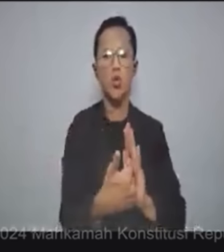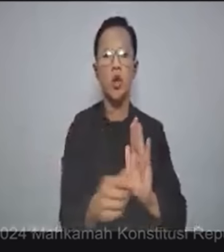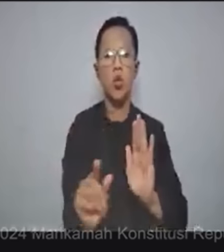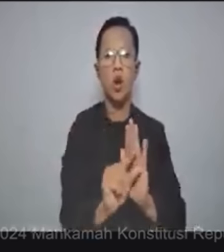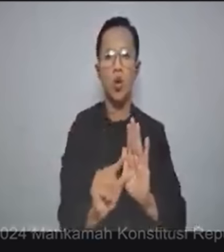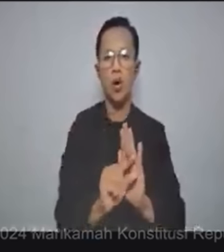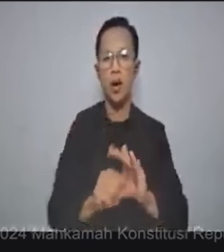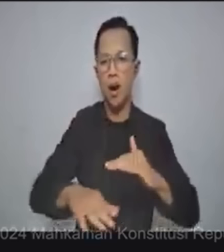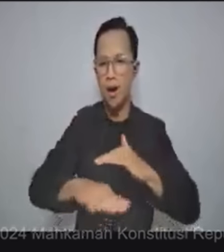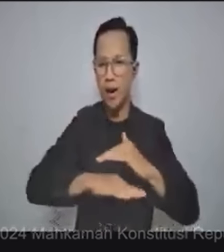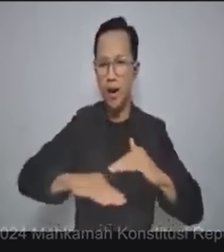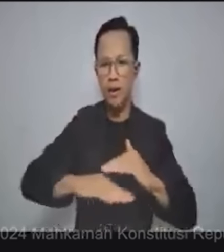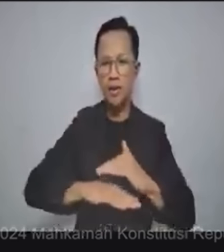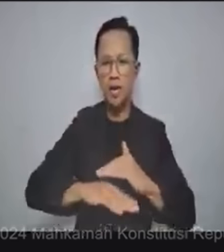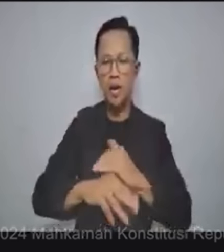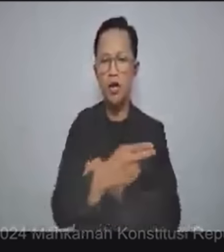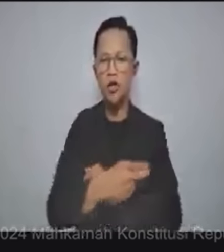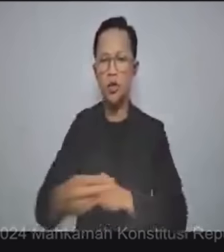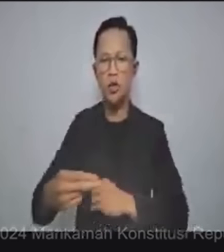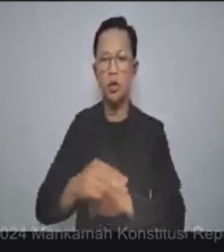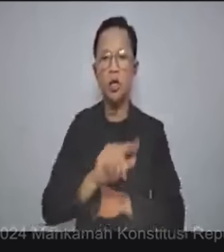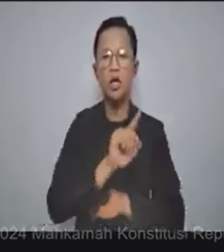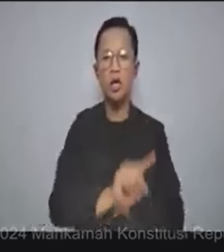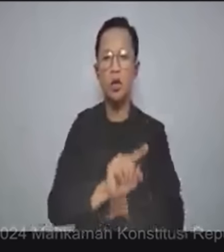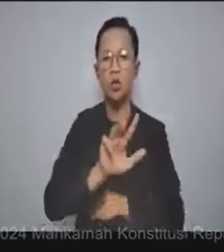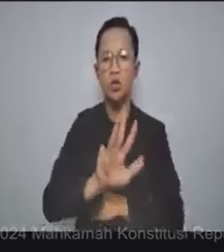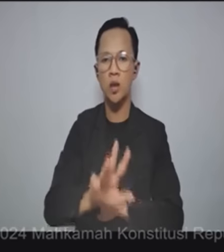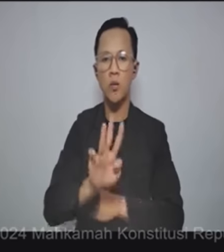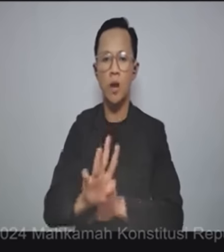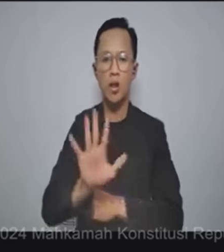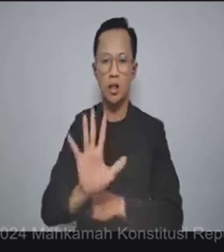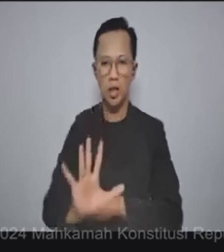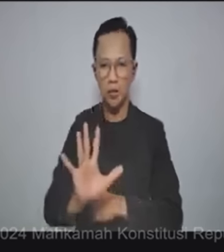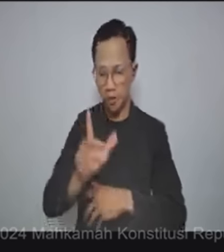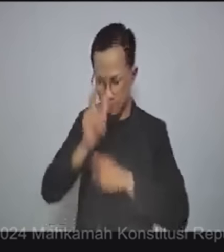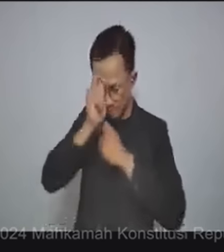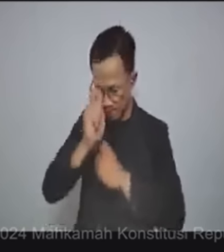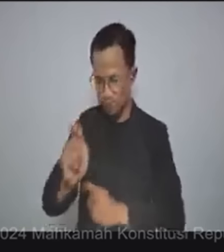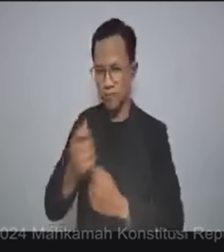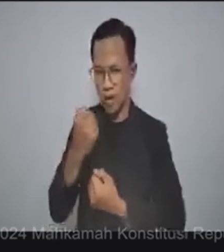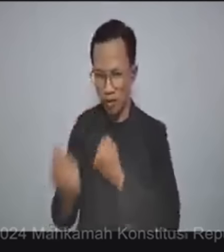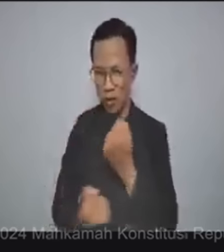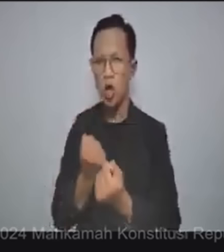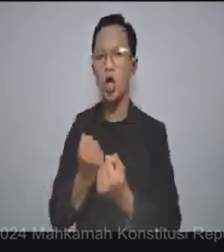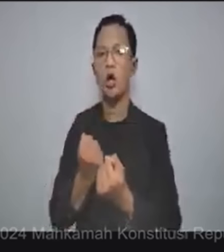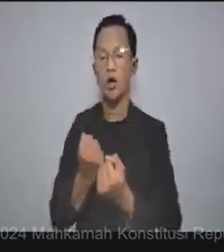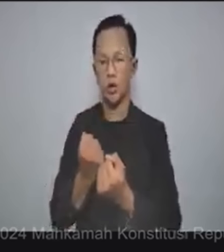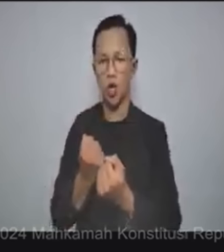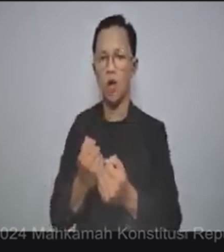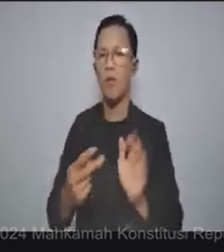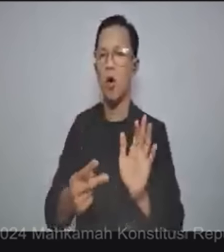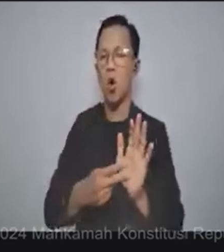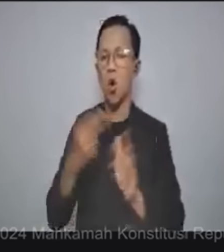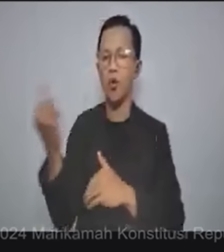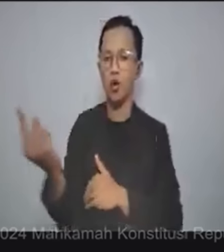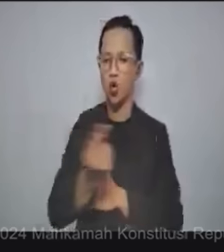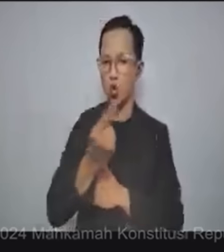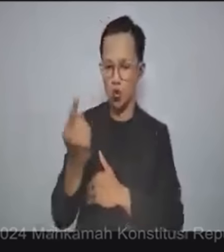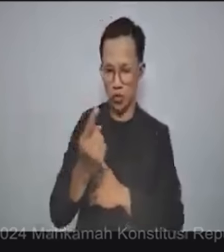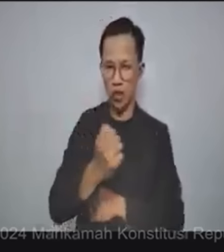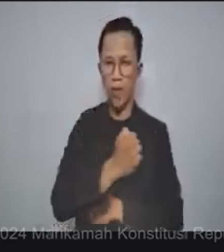Indonesia tahun 1945 serta berbakti kepada nusa dan bangsa sumpah hakim konstitusi yang